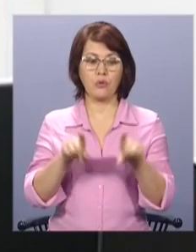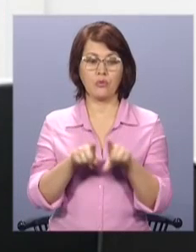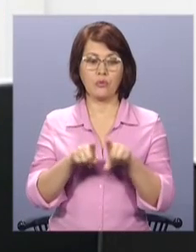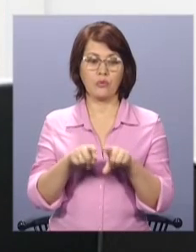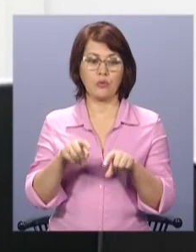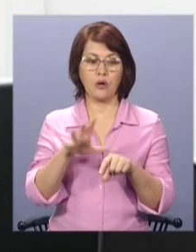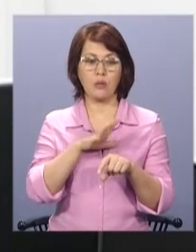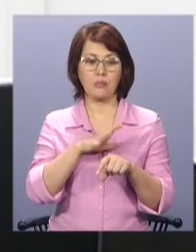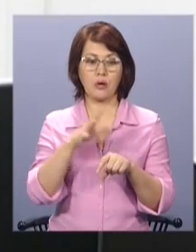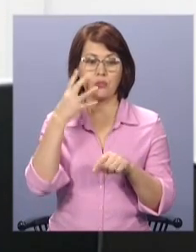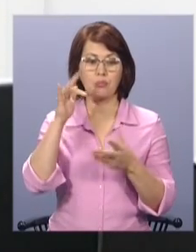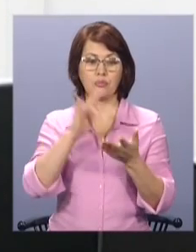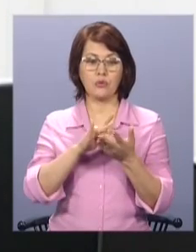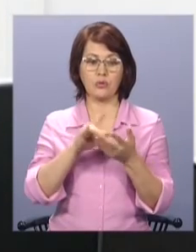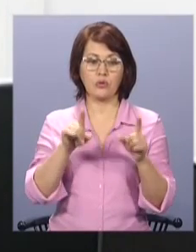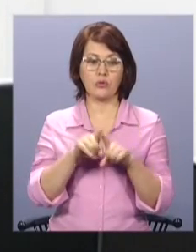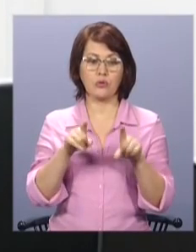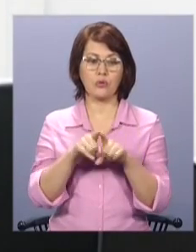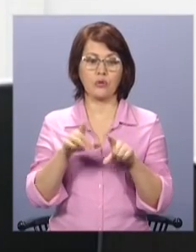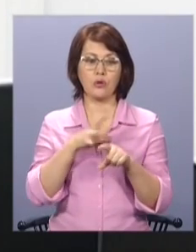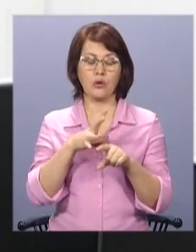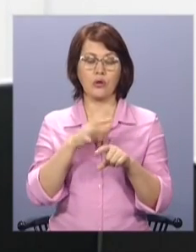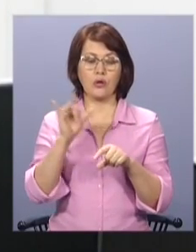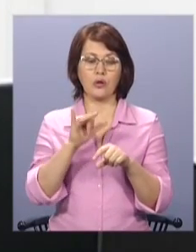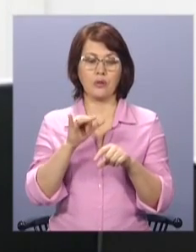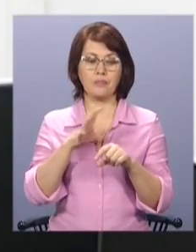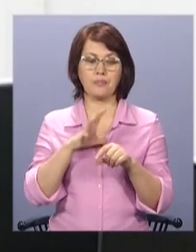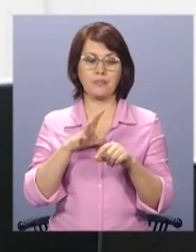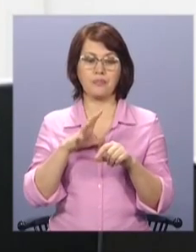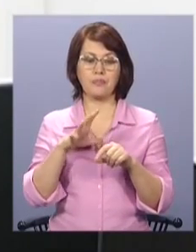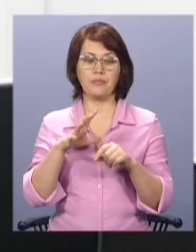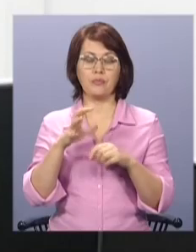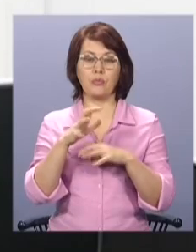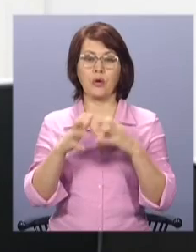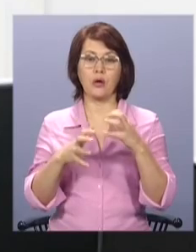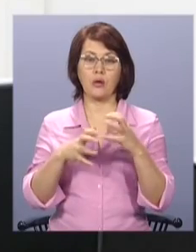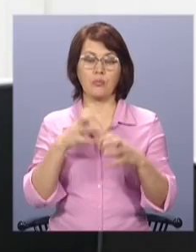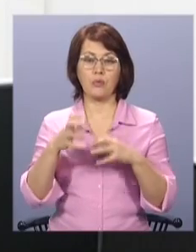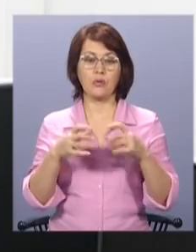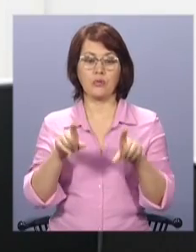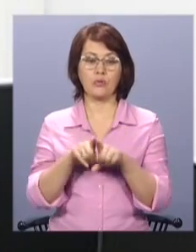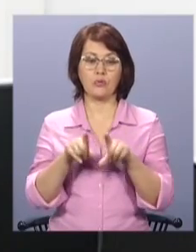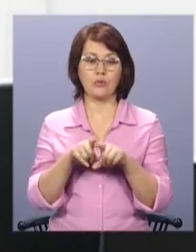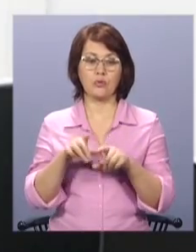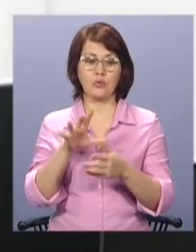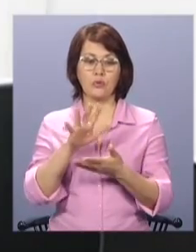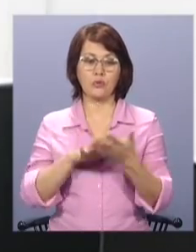мерзімінде Алматы қалалық сотына Бостандық ауданының нөмірі 2 аудандық соты арқылы шағым немесе арызға әкелуге болады.